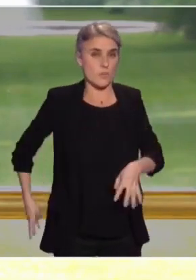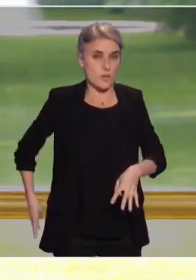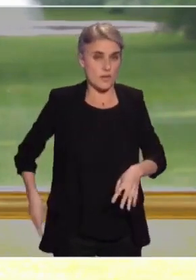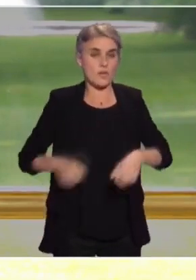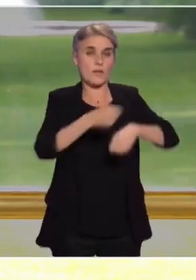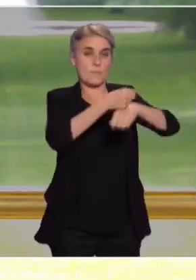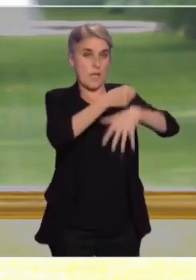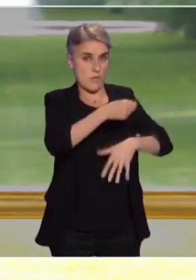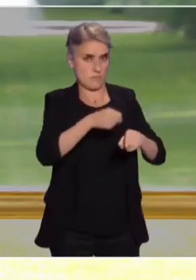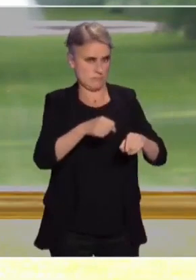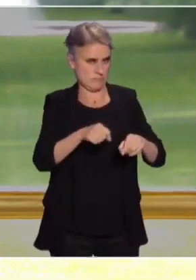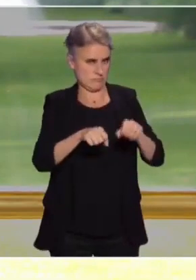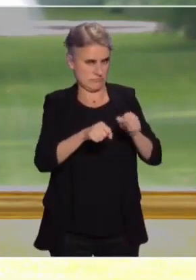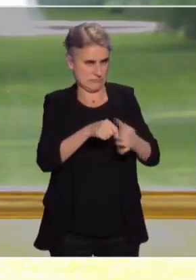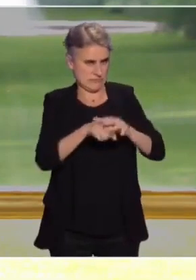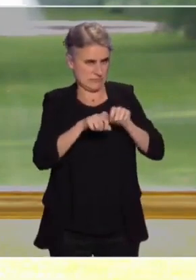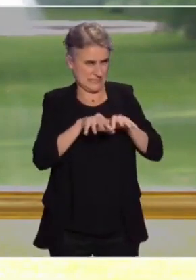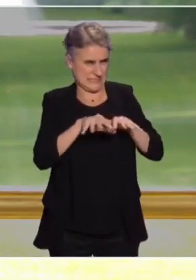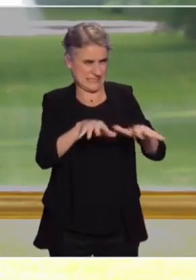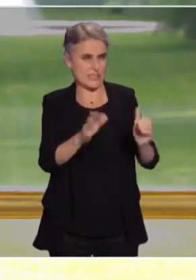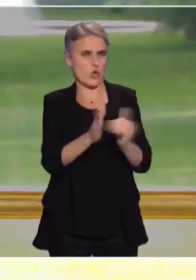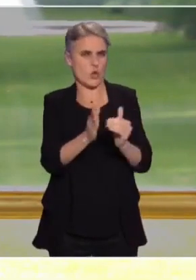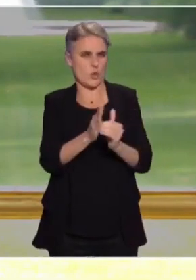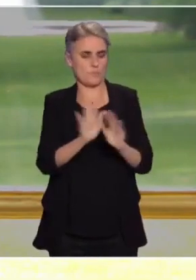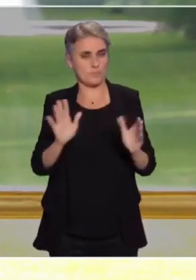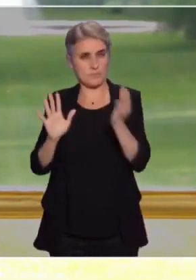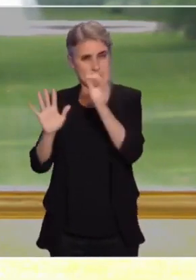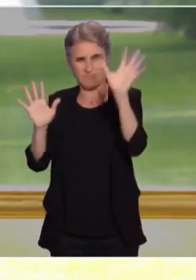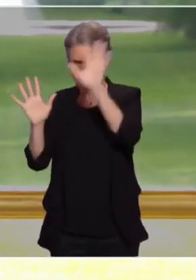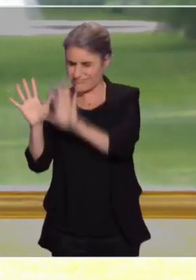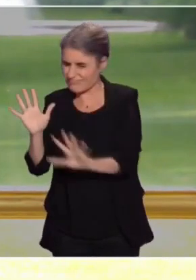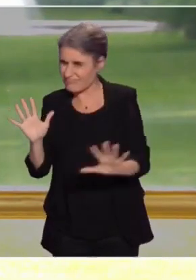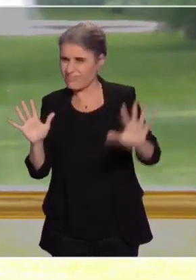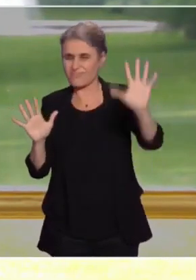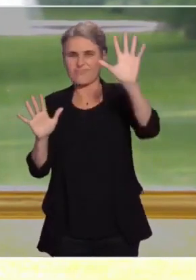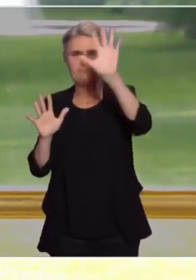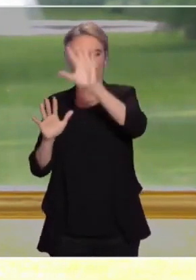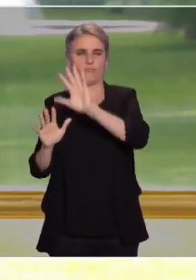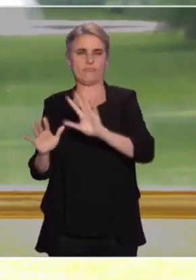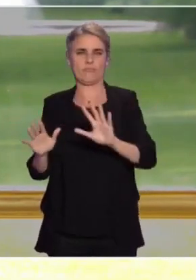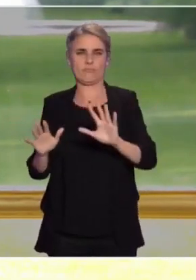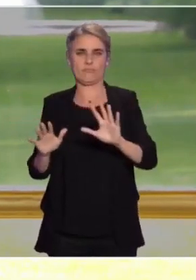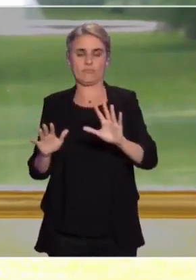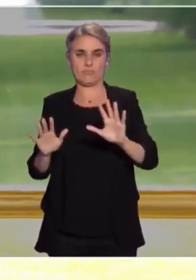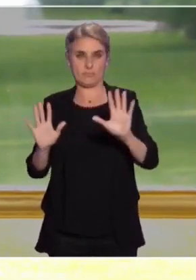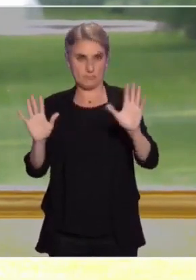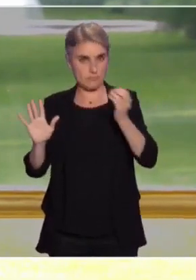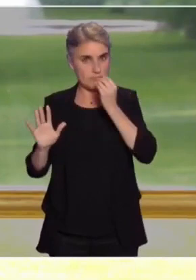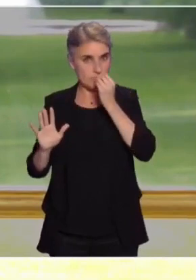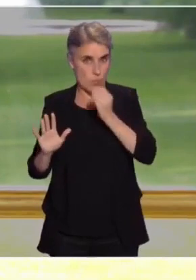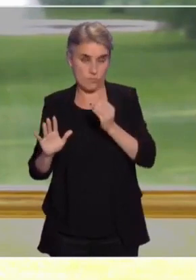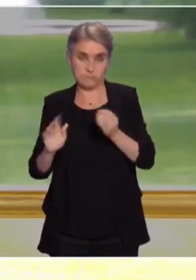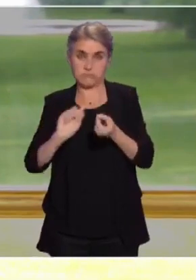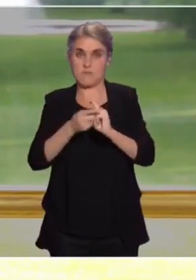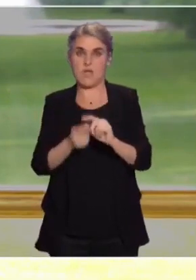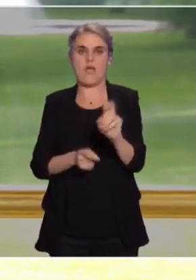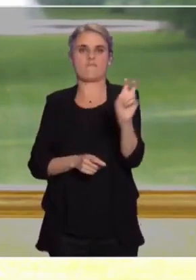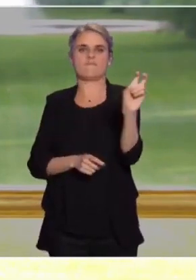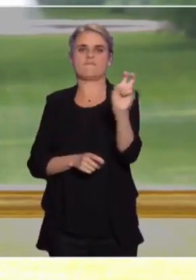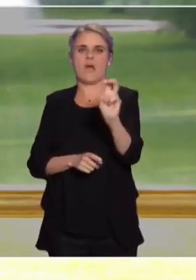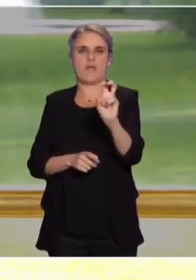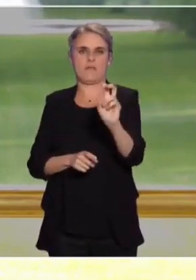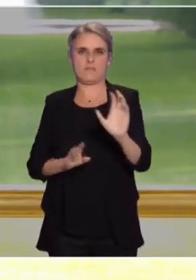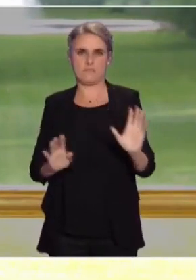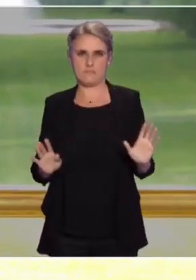encore activement tout le territoire donc passera dans ce qu'il est désormais convenu d'appeler la zone verte ce qui